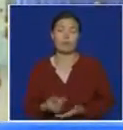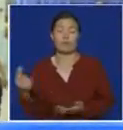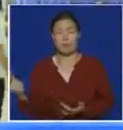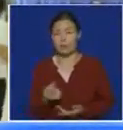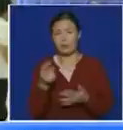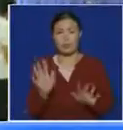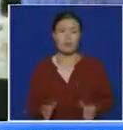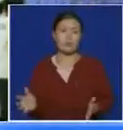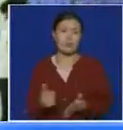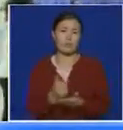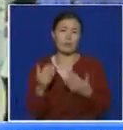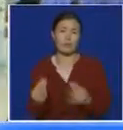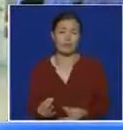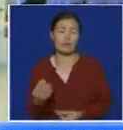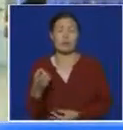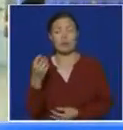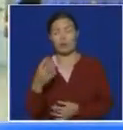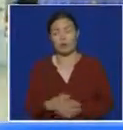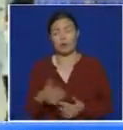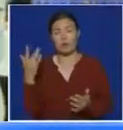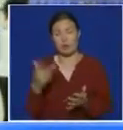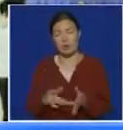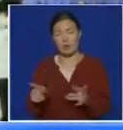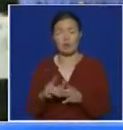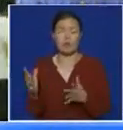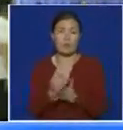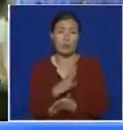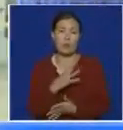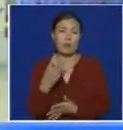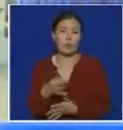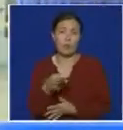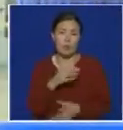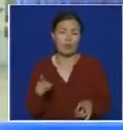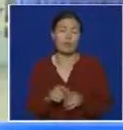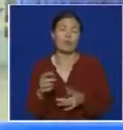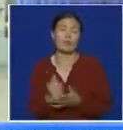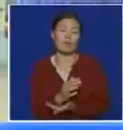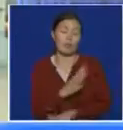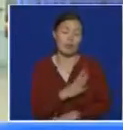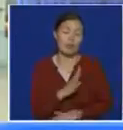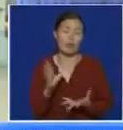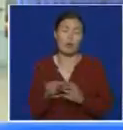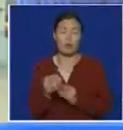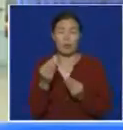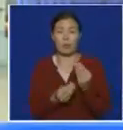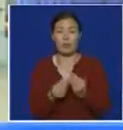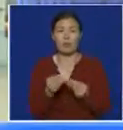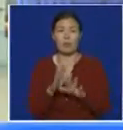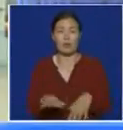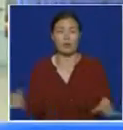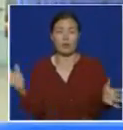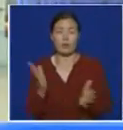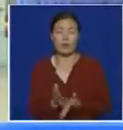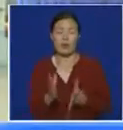бірінші орын алып отырмыз. Тағы да қаладан алдық, енді облыстан алдық. Айтып кететін жақсы-жақсы ойнаған балалар бар.